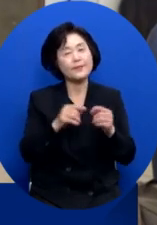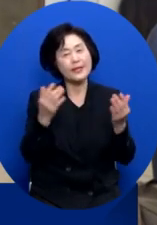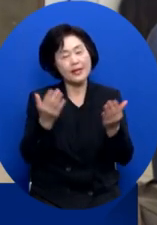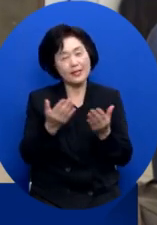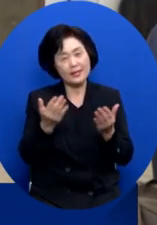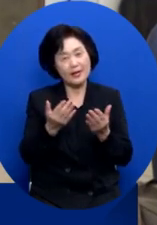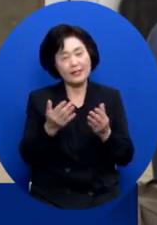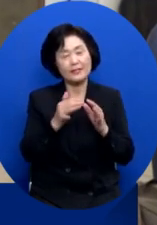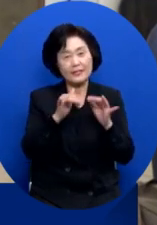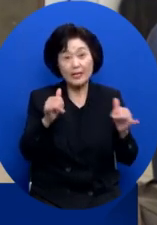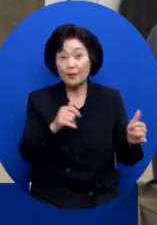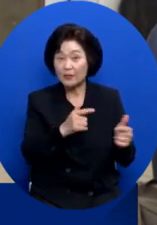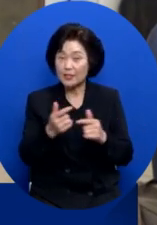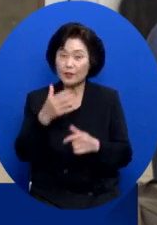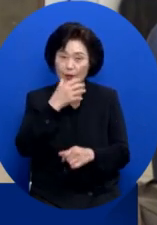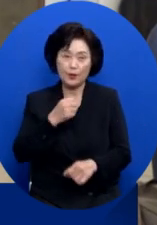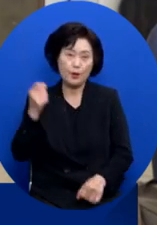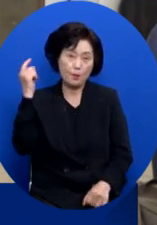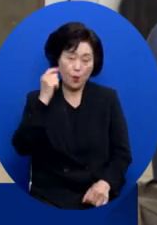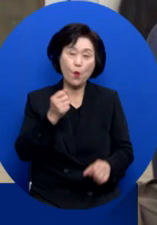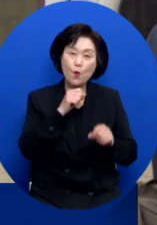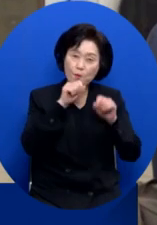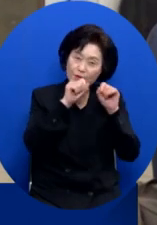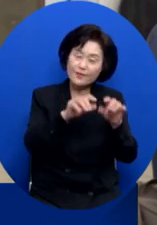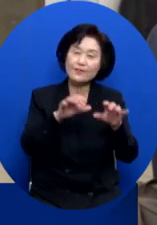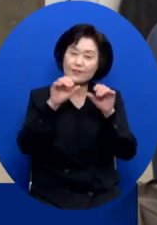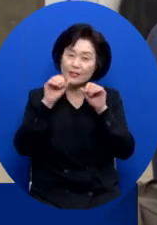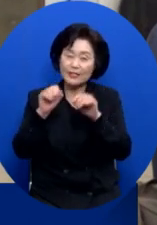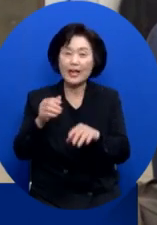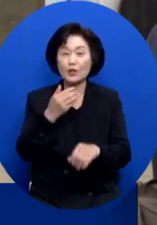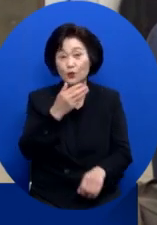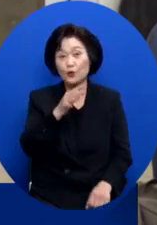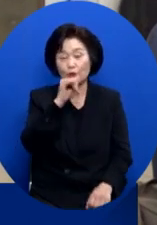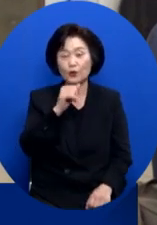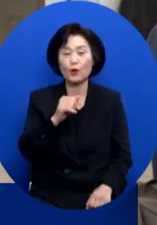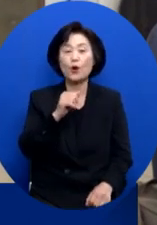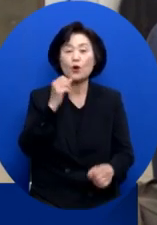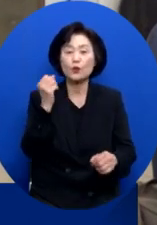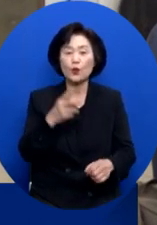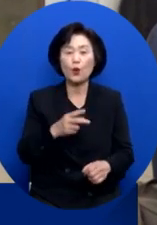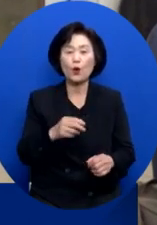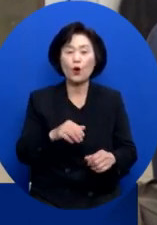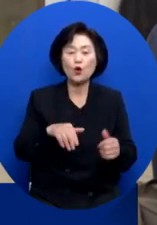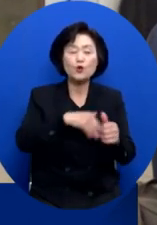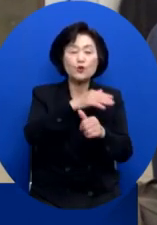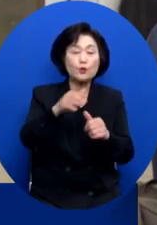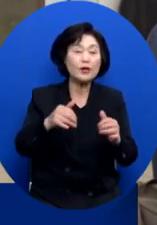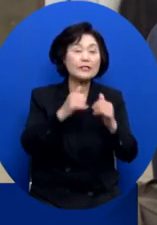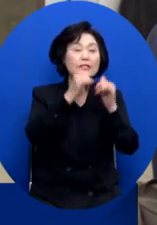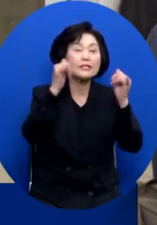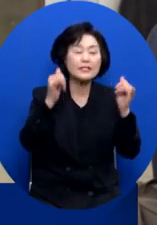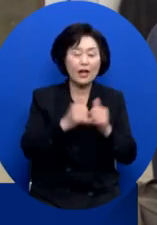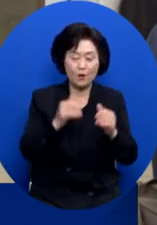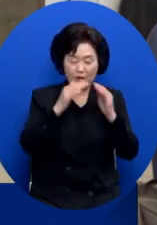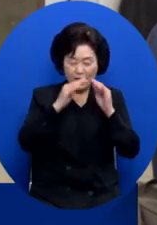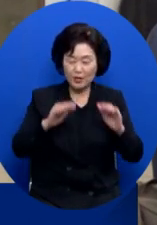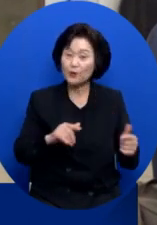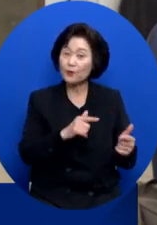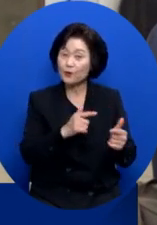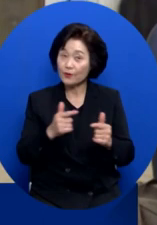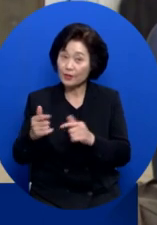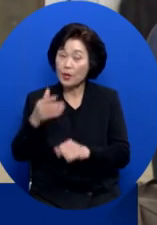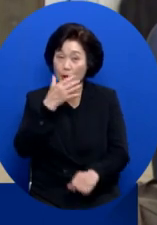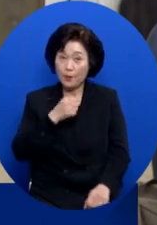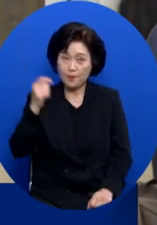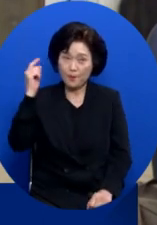일하는 사람들에게 복음을 전하는 또 우리 주변 사회와 또 그 이웃들에게 복음을